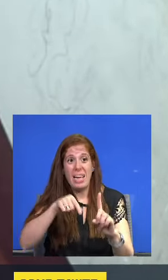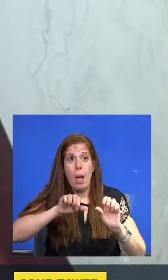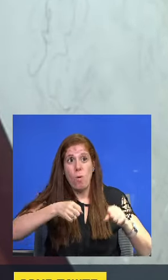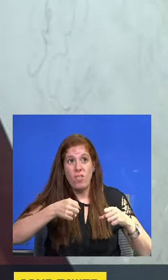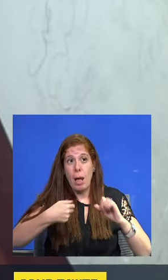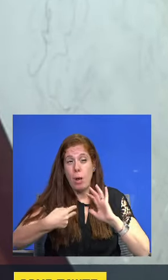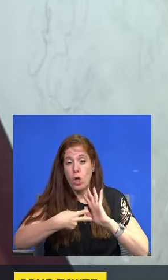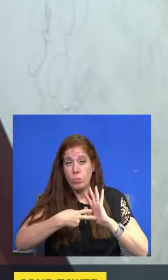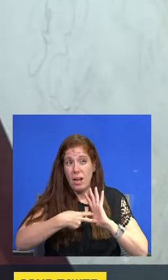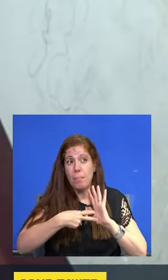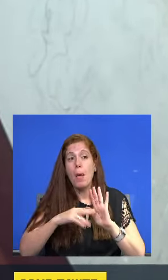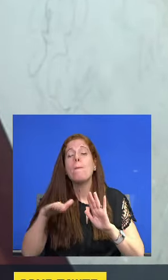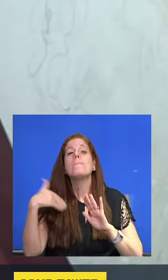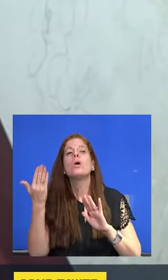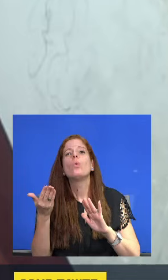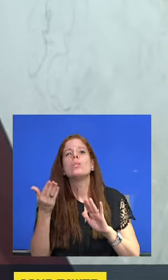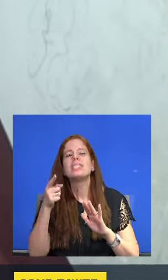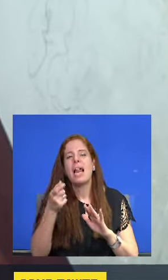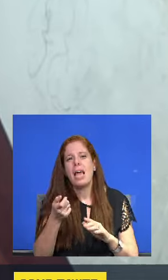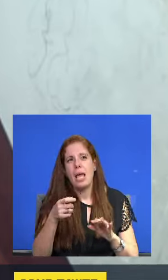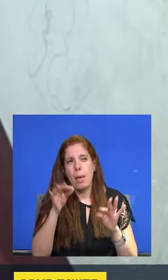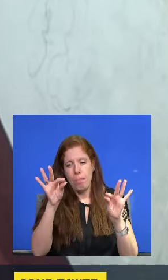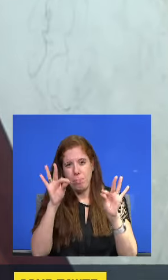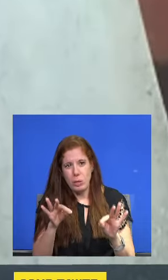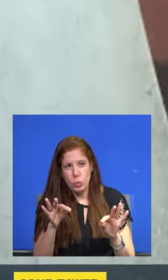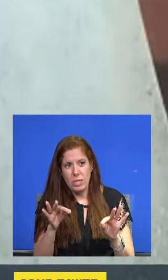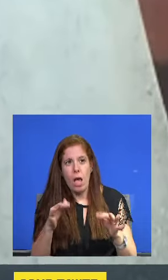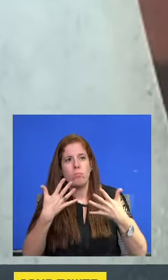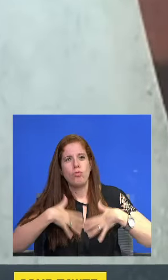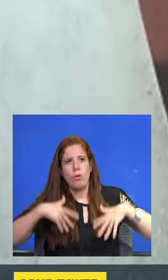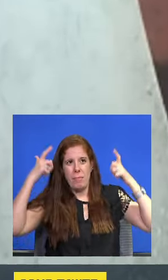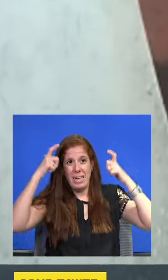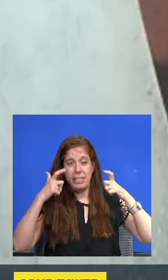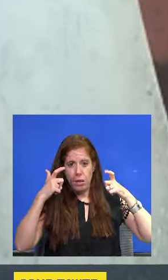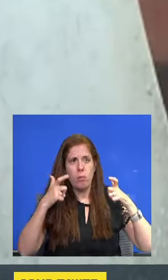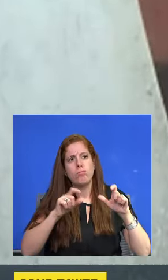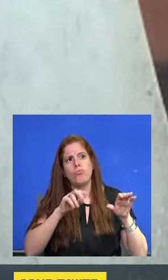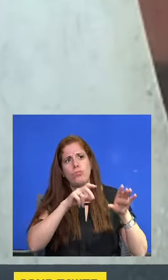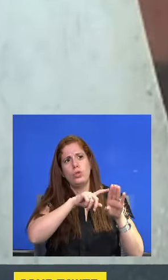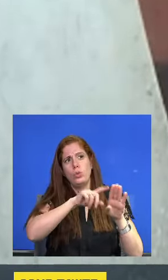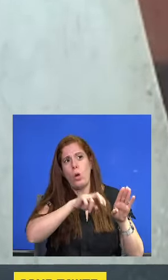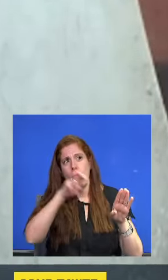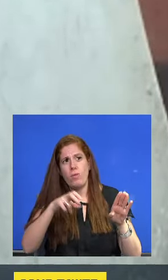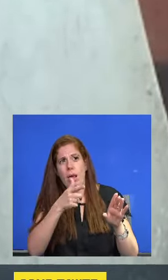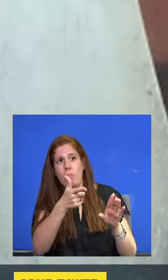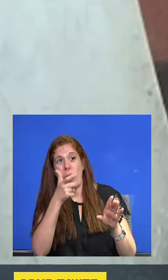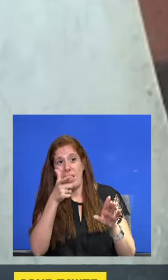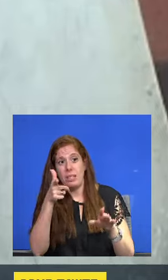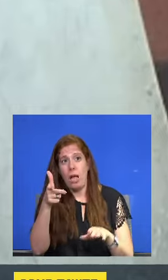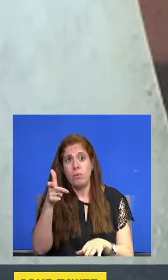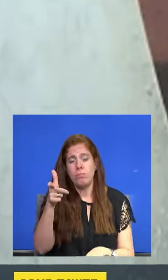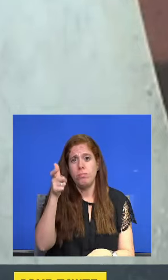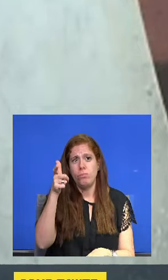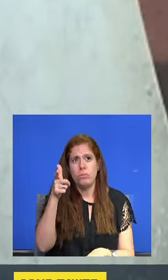מחוץ לפיצוצייה כשהוא מזוהה כשליח וולט, חבוש כסדה הוא יורד מהאופניים, דורך את האקדח ויורה שתי